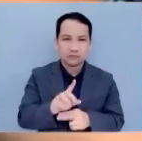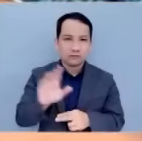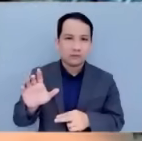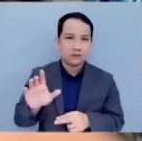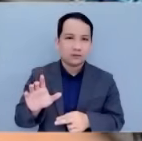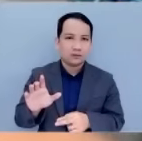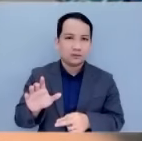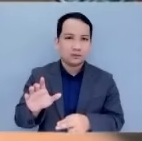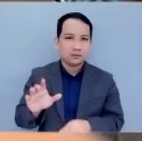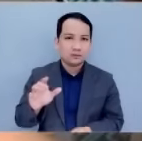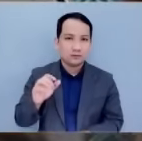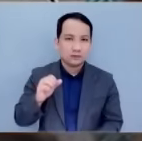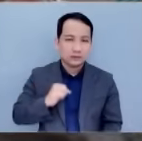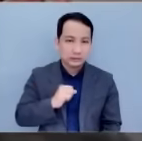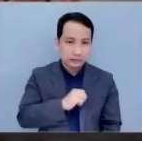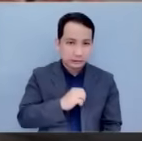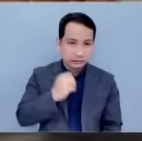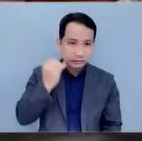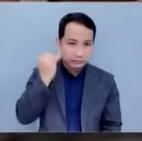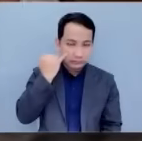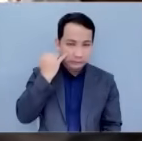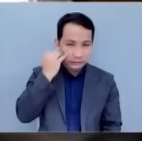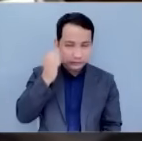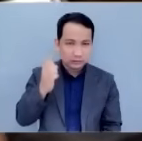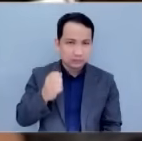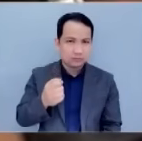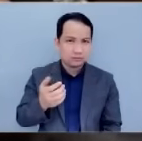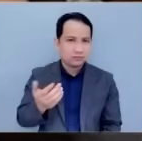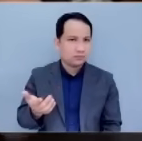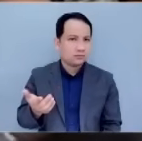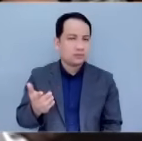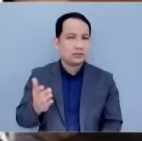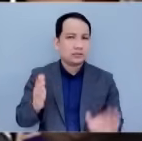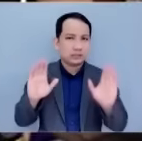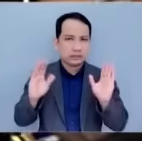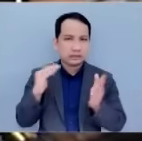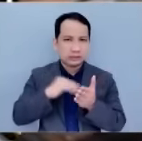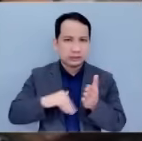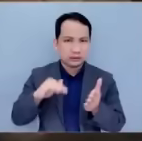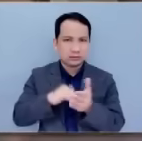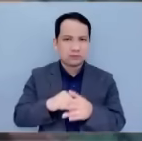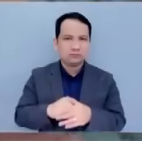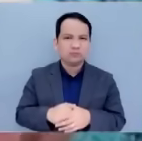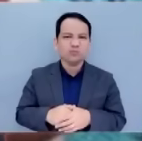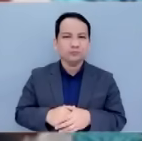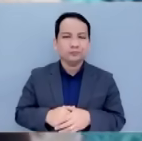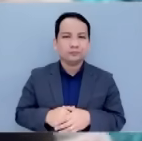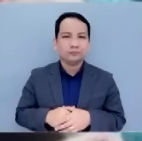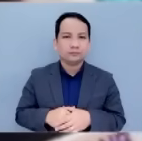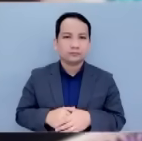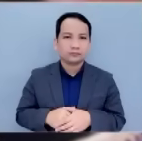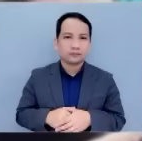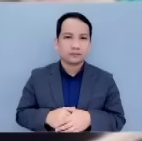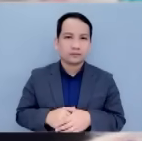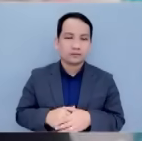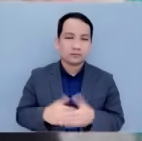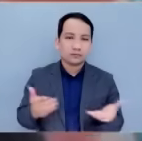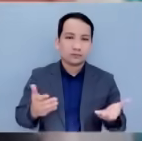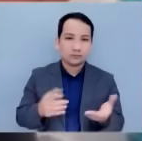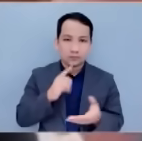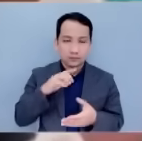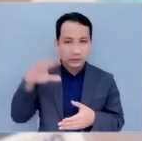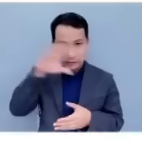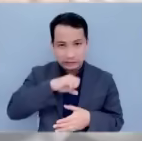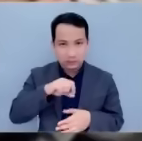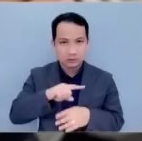si Senator Jinggoy Estrada. Pero kahit siya, paulit-ulit niya rin itong itinanggi. Well, all speculations, there's no